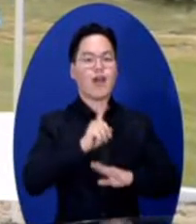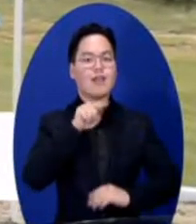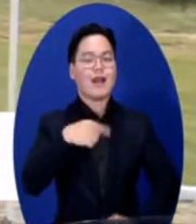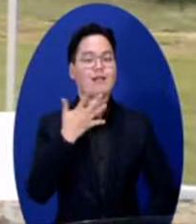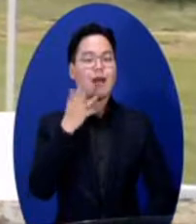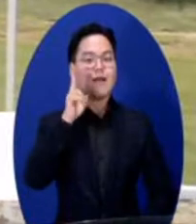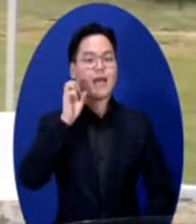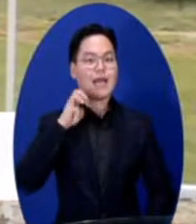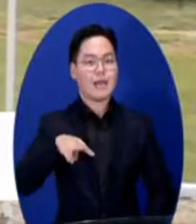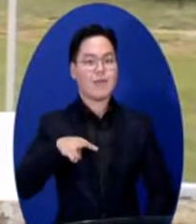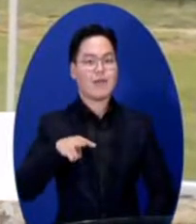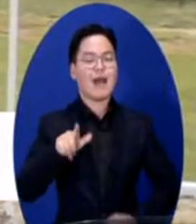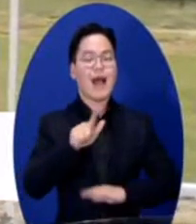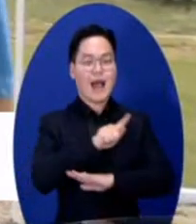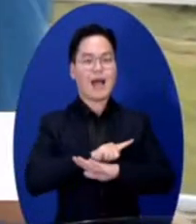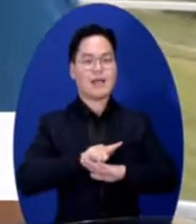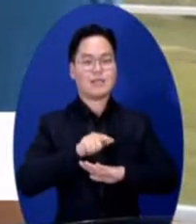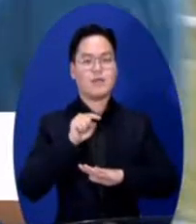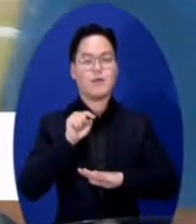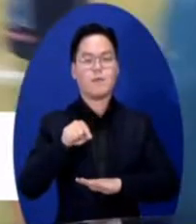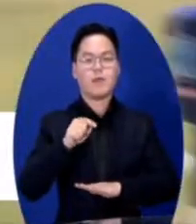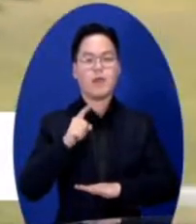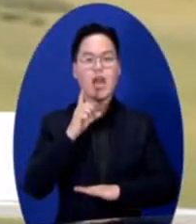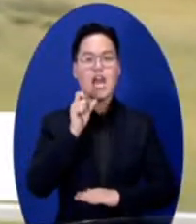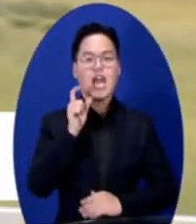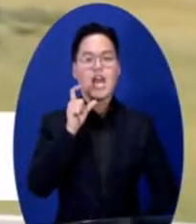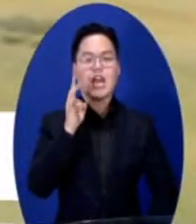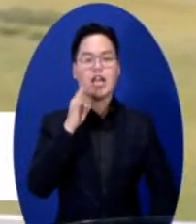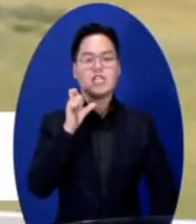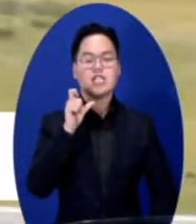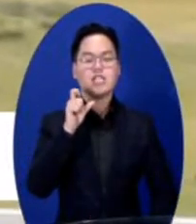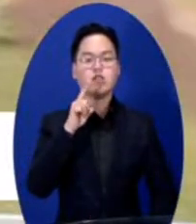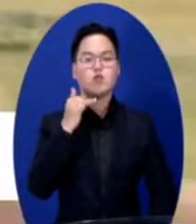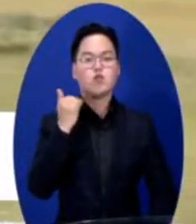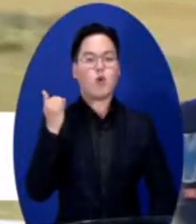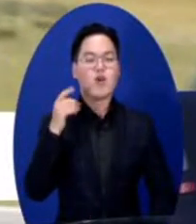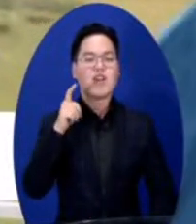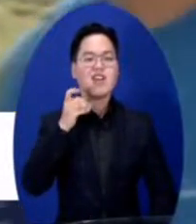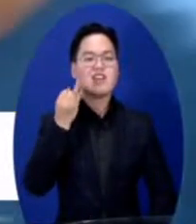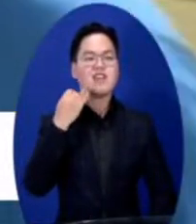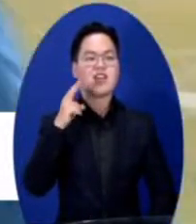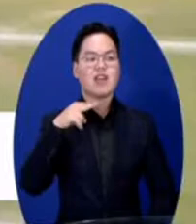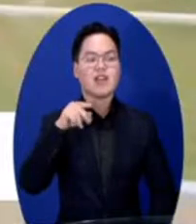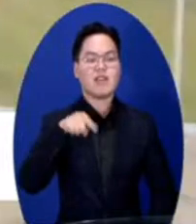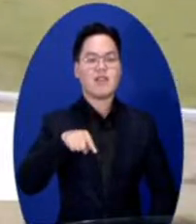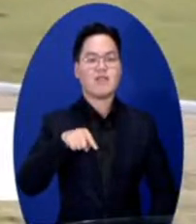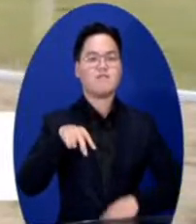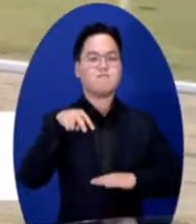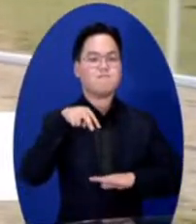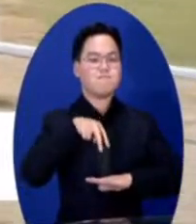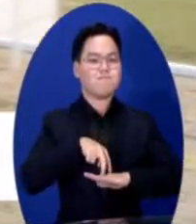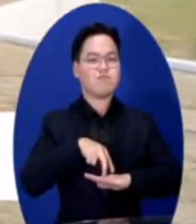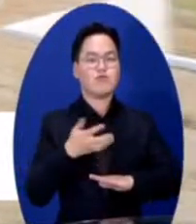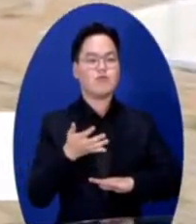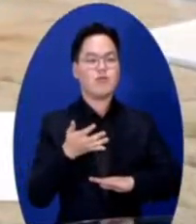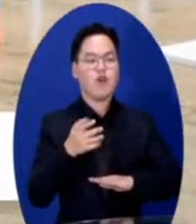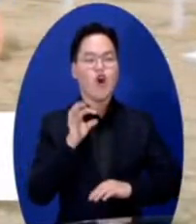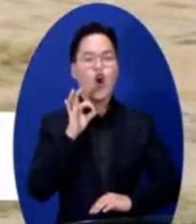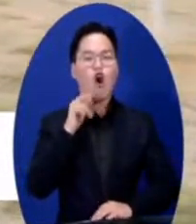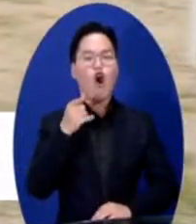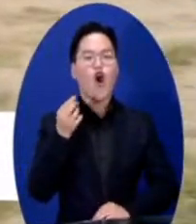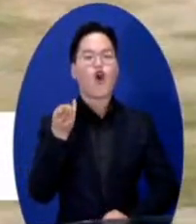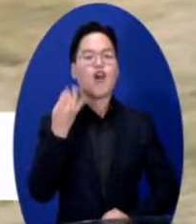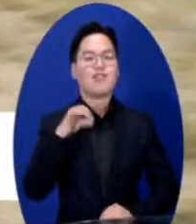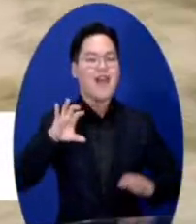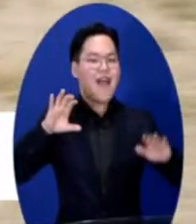1.5 км хатгаад дөрвөлжин нутгийг эзэлдэг. За энд 900 хэд харагдж байна. 900 хэдээс холгүй хэн байгаа бидний энэ зогсож байгаа хэсэг гэхэд